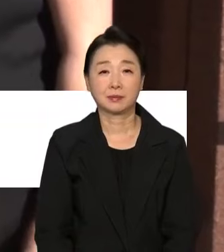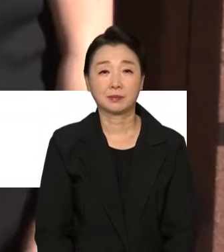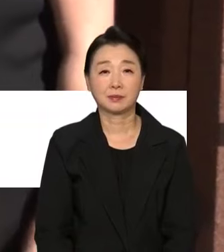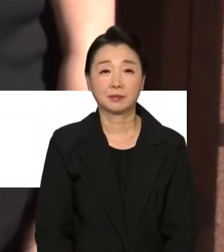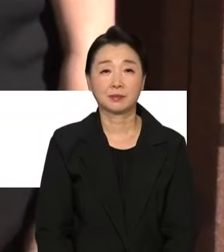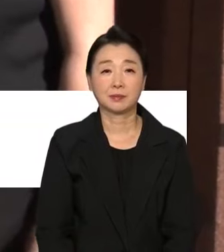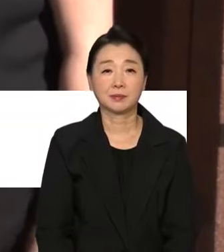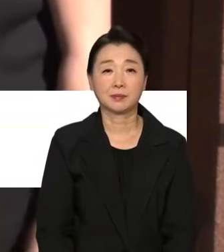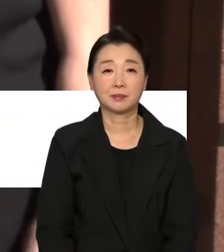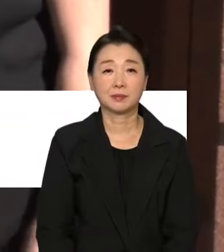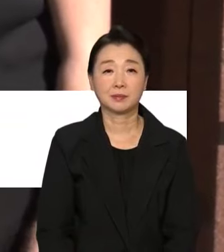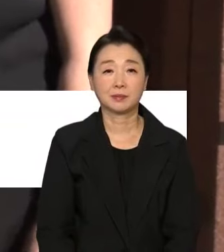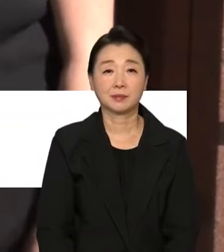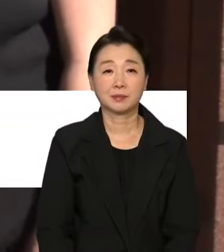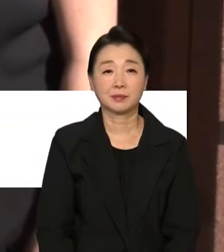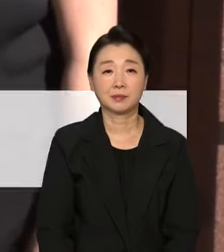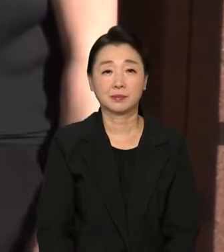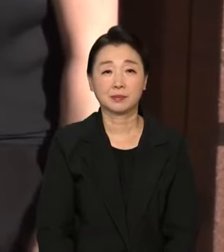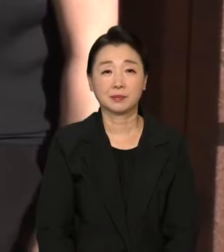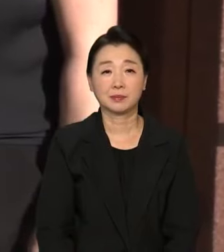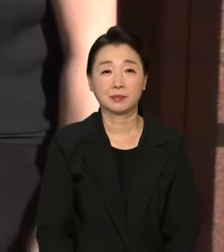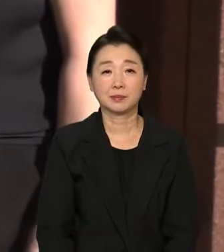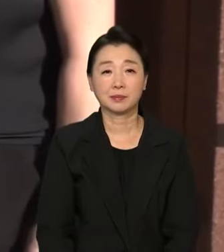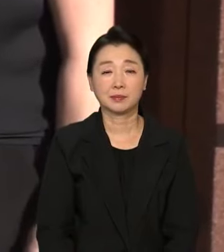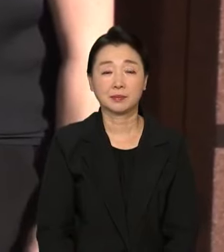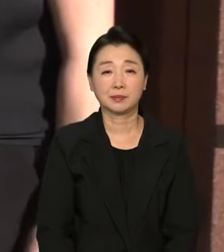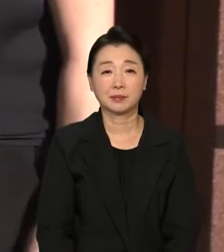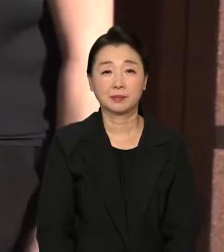We didn't see anything like that.